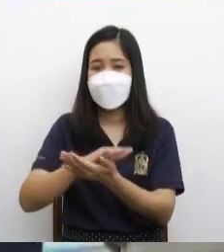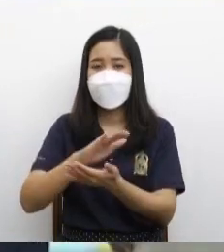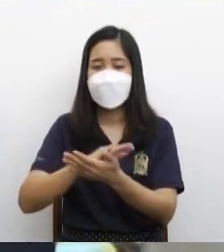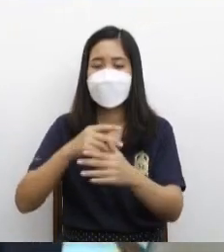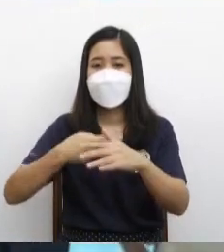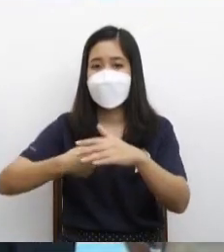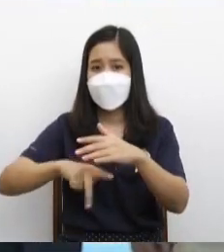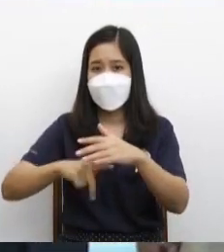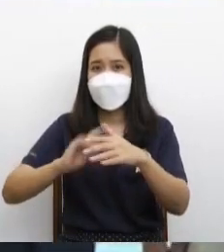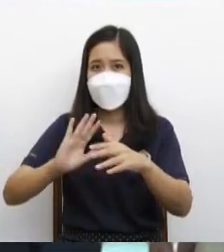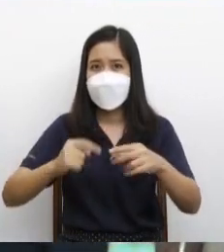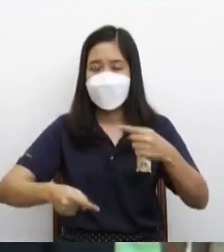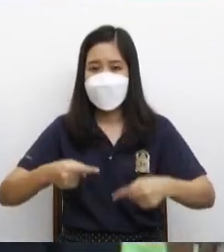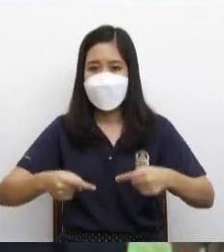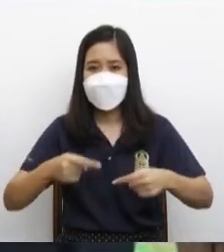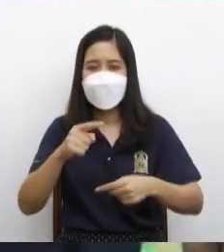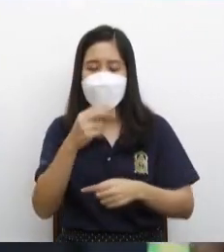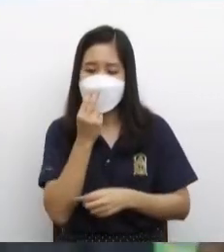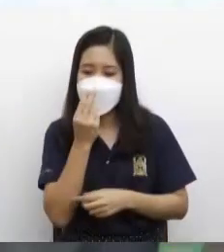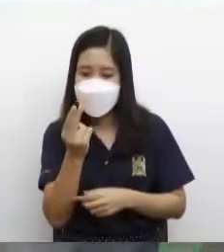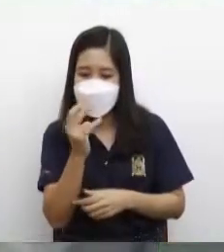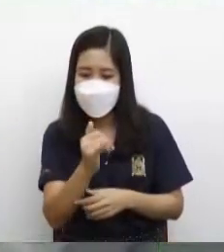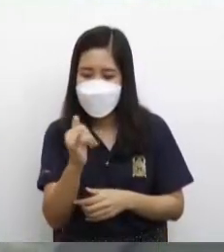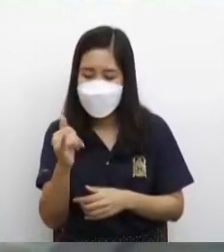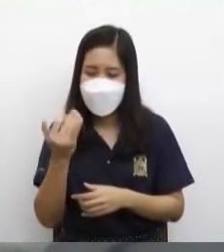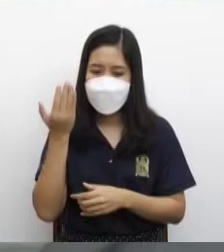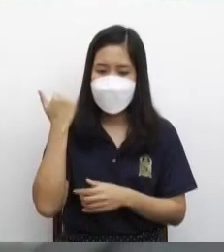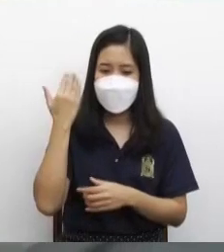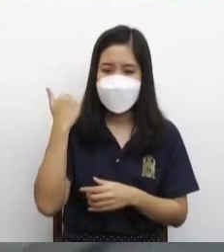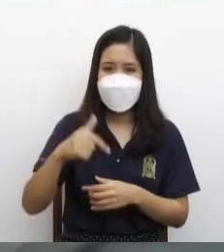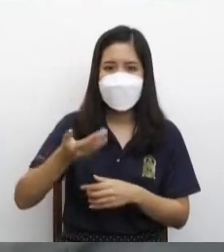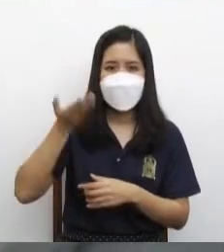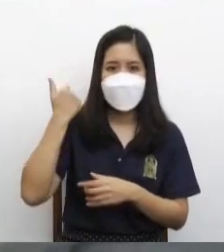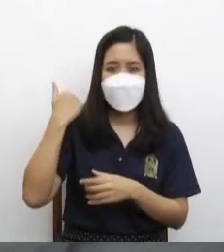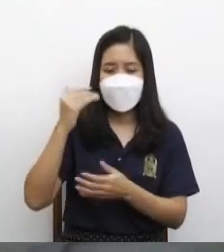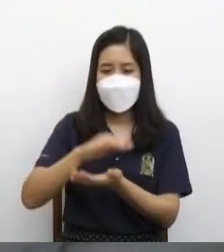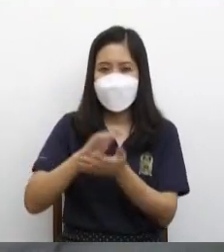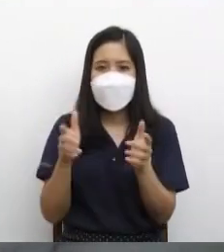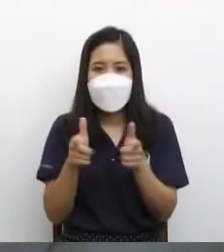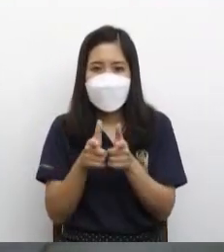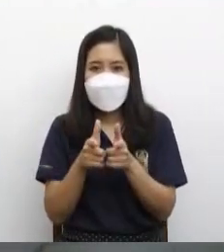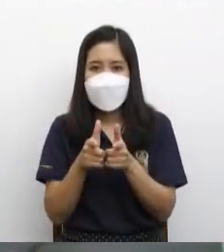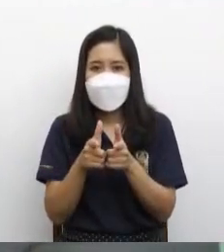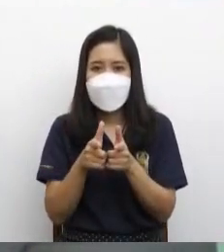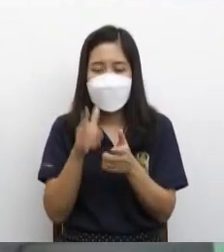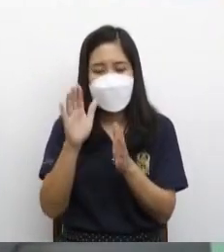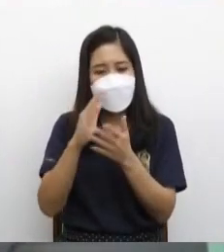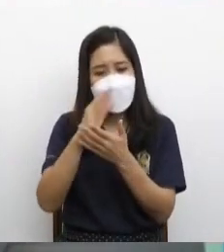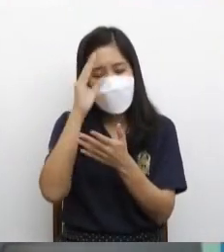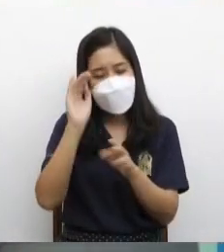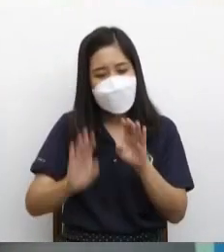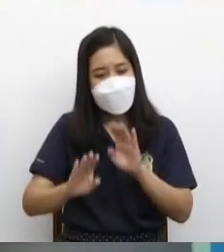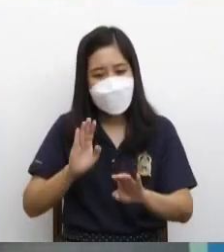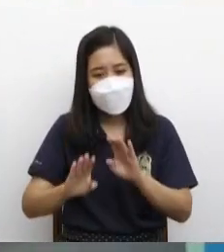นะครับฮะซึ่งเป็นโรงเรียนเดิมเลยนะครับเคยเป็นโรงเรียนเล็กมีนักเรียนอยู่ประมาณสัตว์